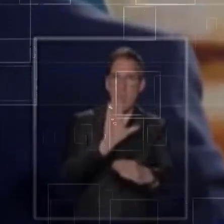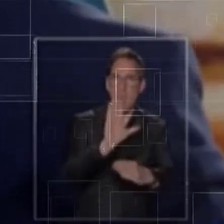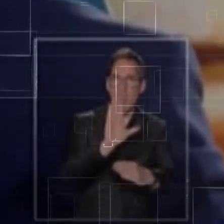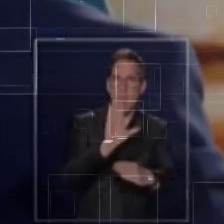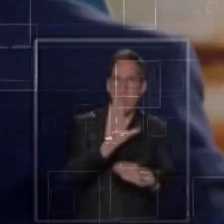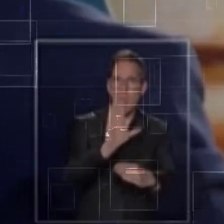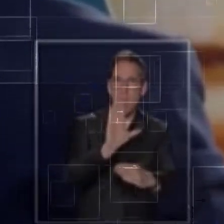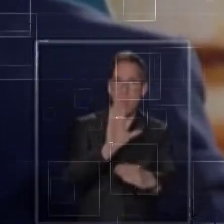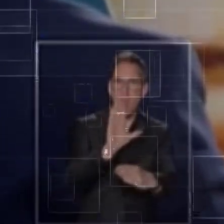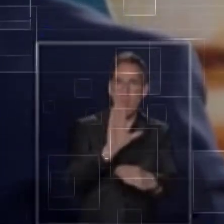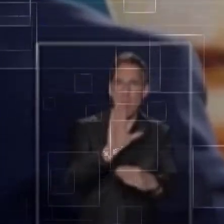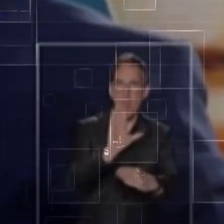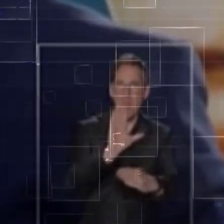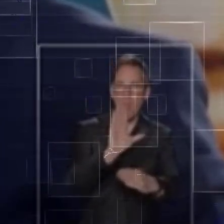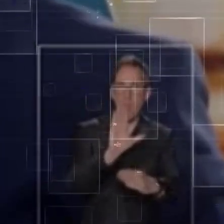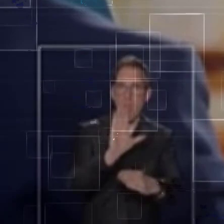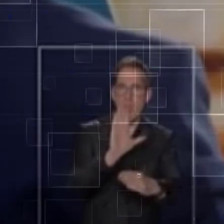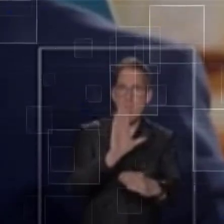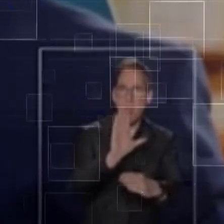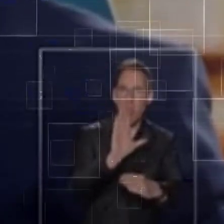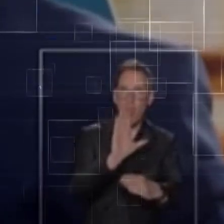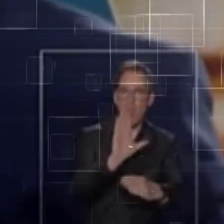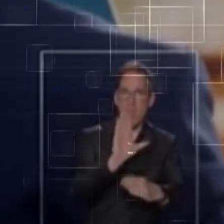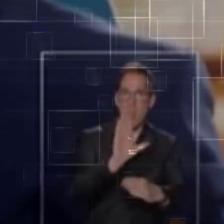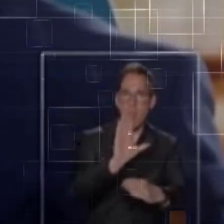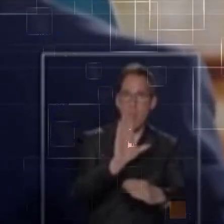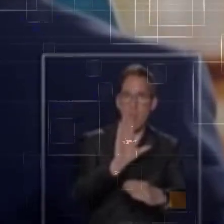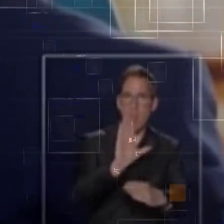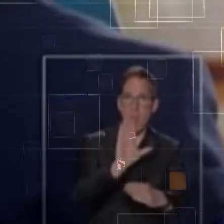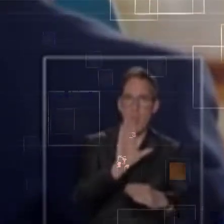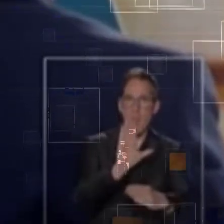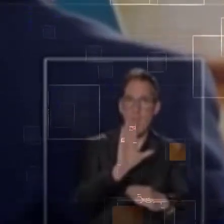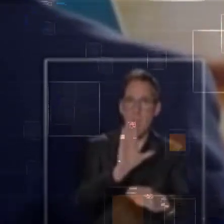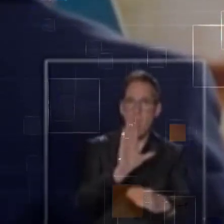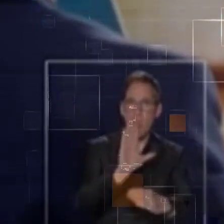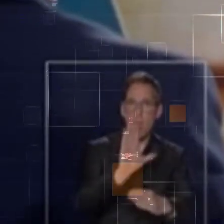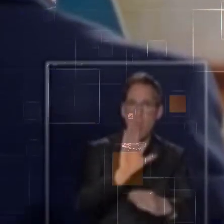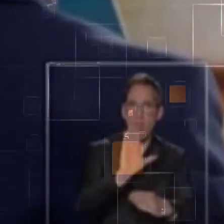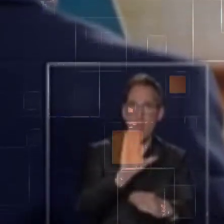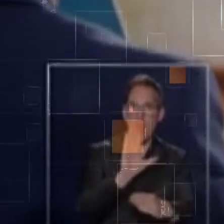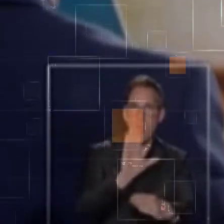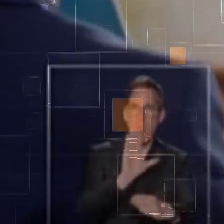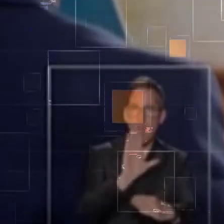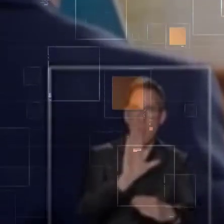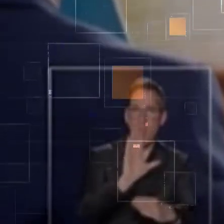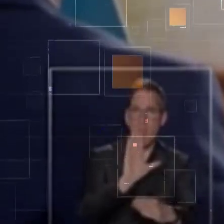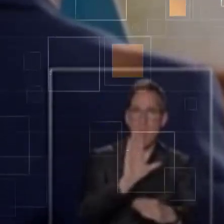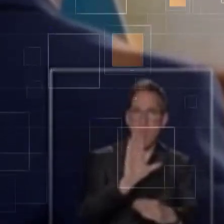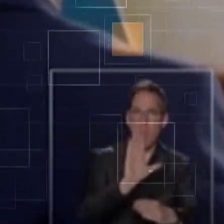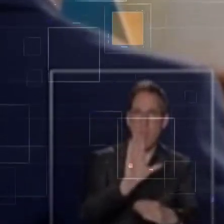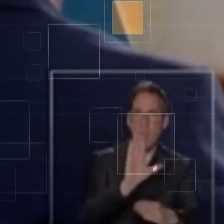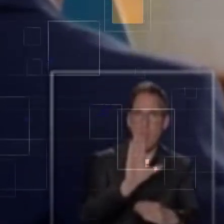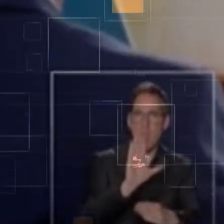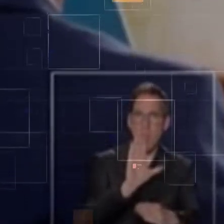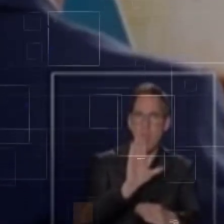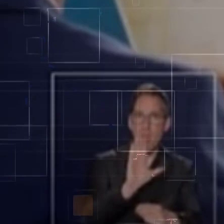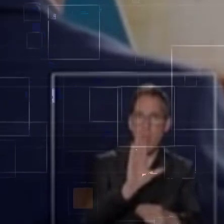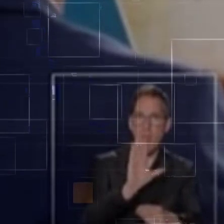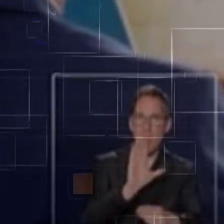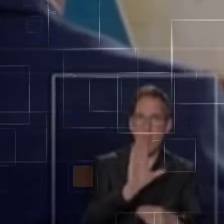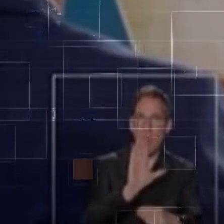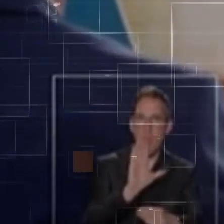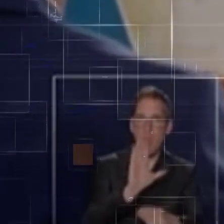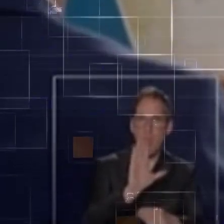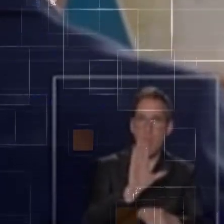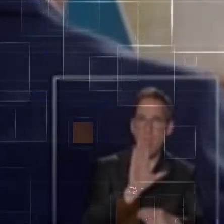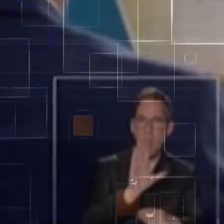devenir la première dirigeante de la France. Mercredi 20 avril 2022, les deux candidats se contredisent à coups de c'est faux et